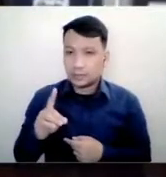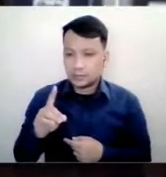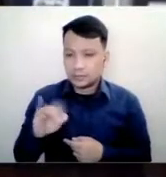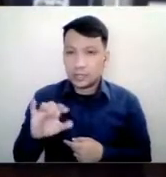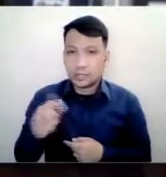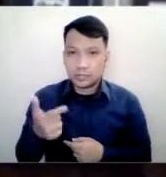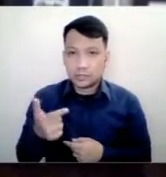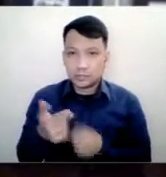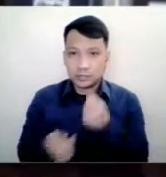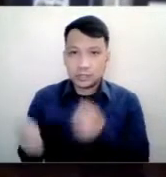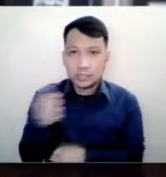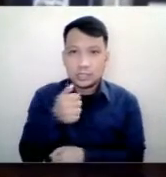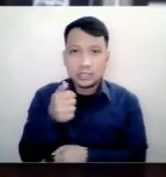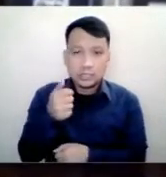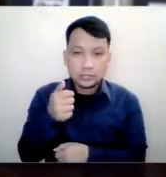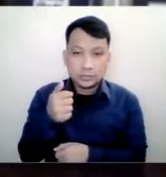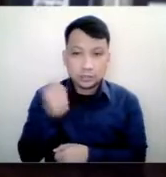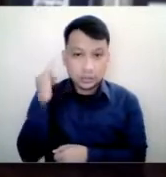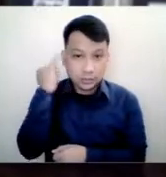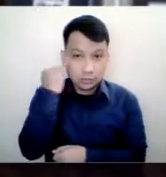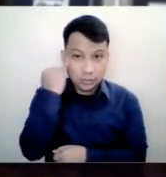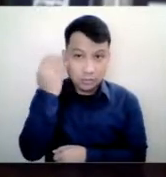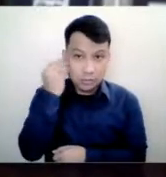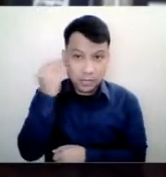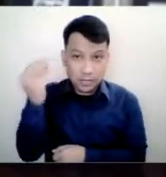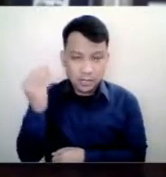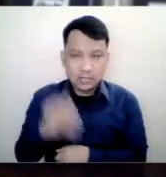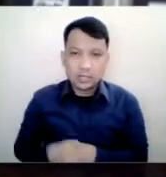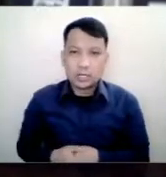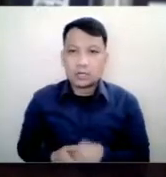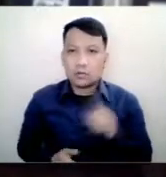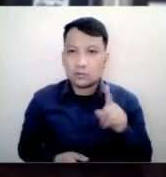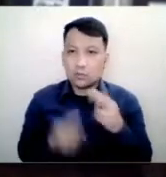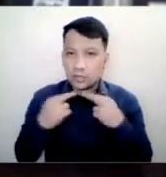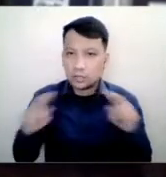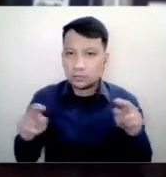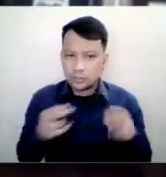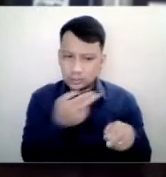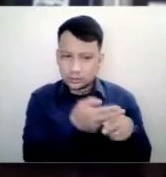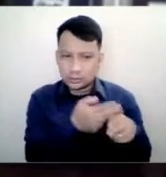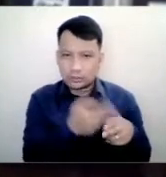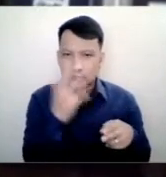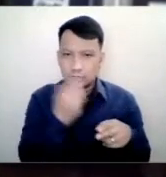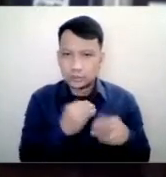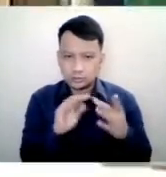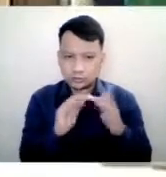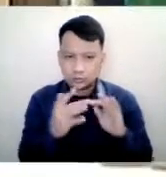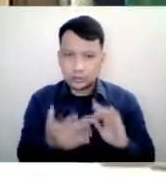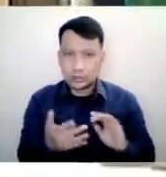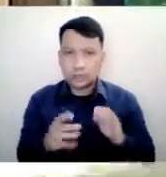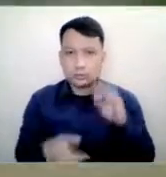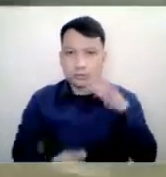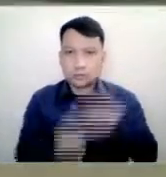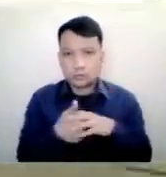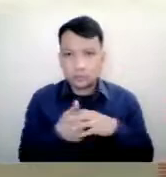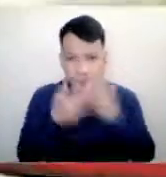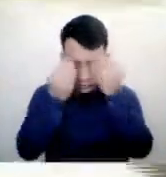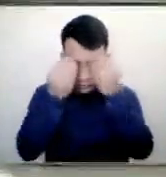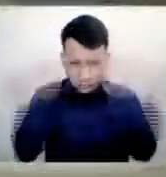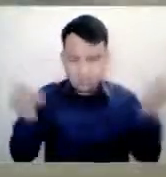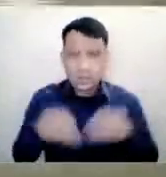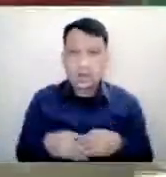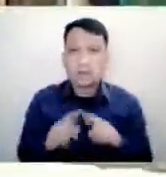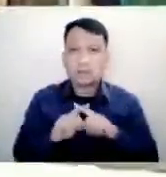Malaya sa interview sa The Big Story ng One News, nakilala ang suspek sa tulong ng netizen na nagbulgar sa scheme. Ang problema